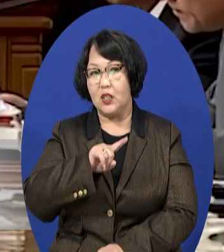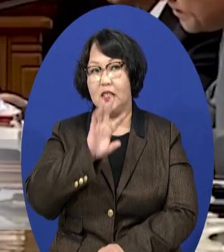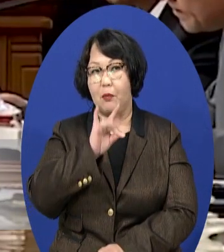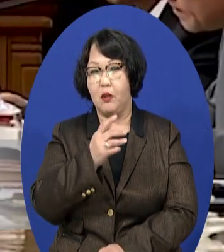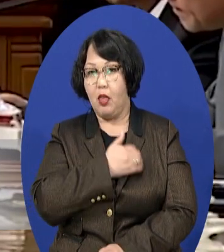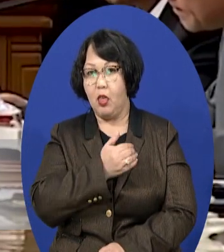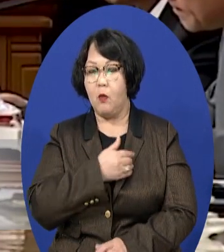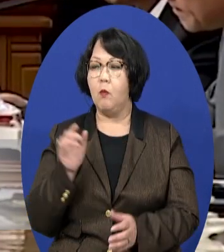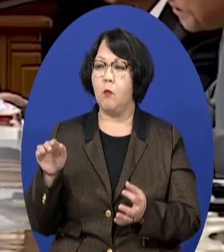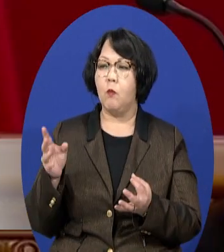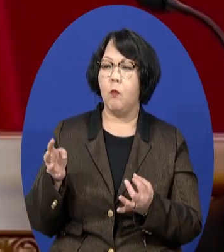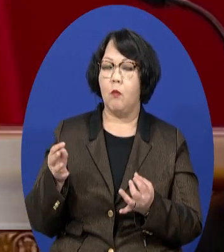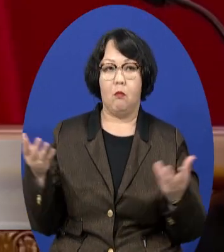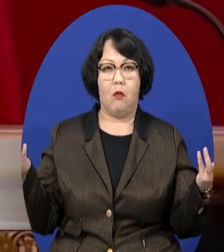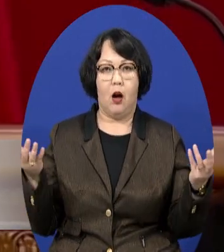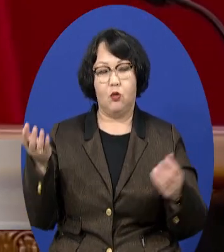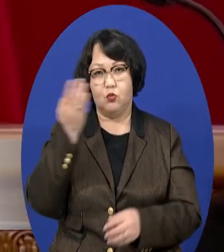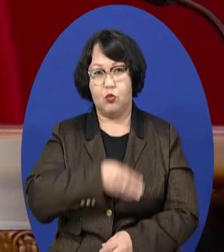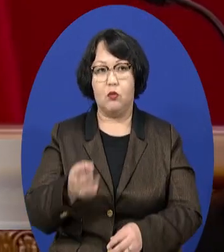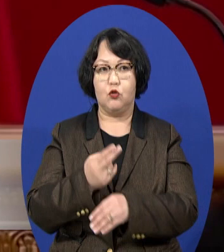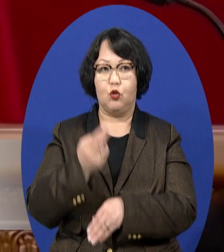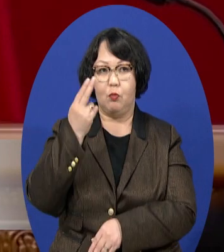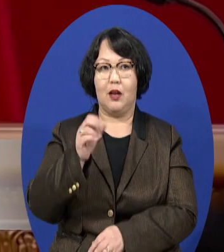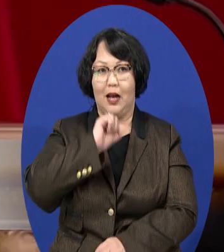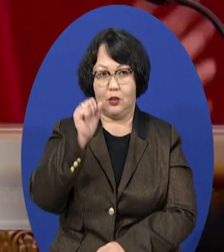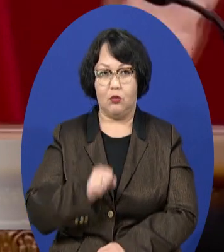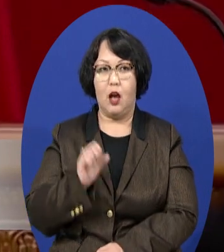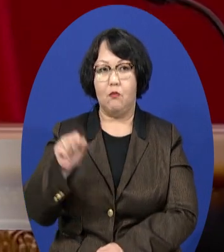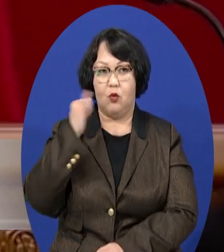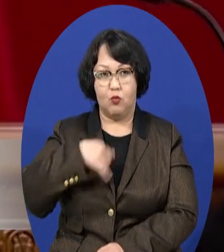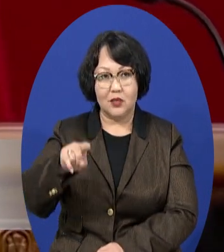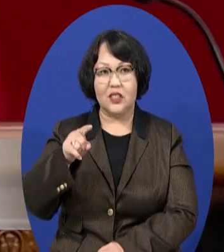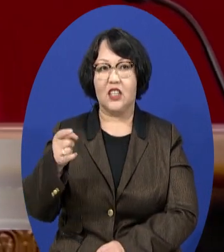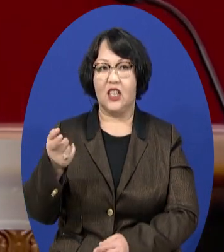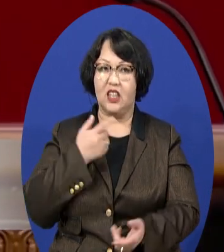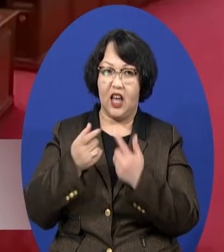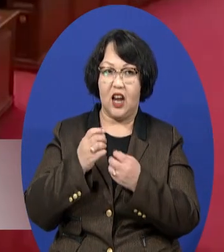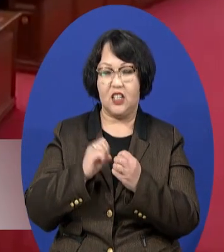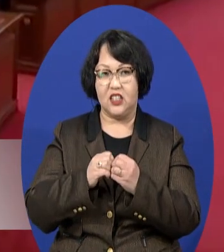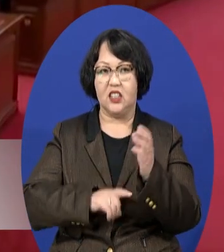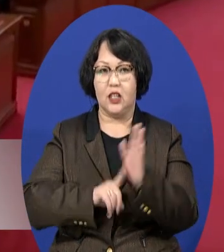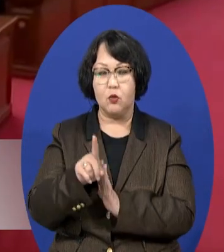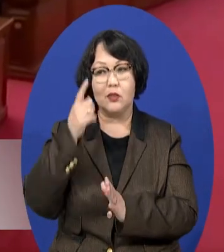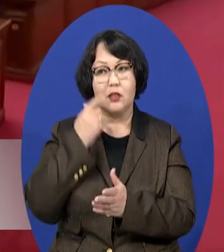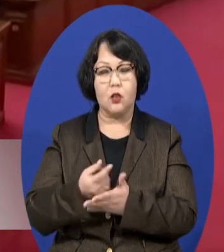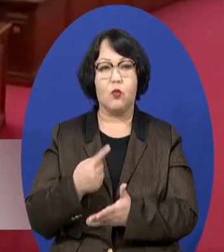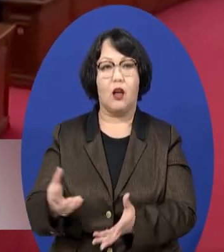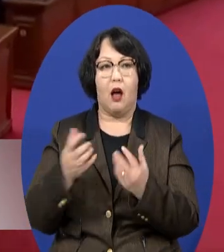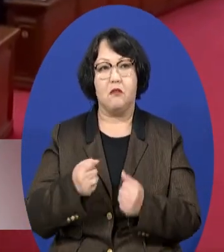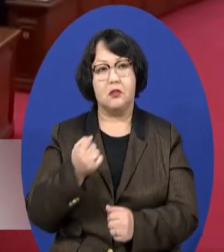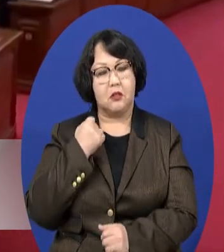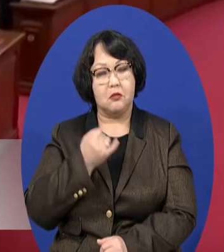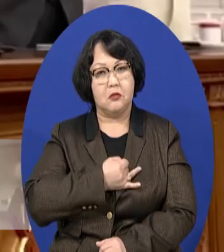болцол өртчилсэн нөхцөлгүйгээр цөмийн зэвсгийн асуудал арах Вашингтоны яриа хэлэлцээ эхлүүлэх саналыг хүлээн авна гэдэгт итгэлтэй